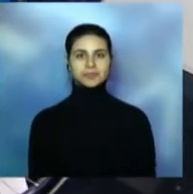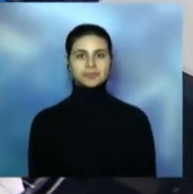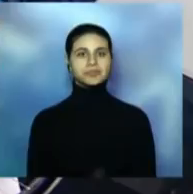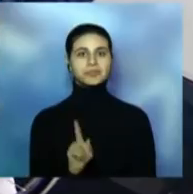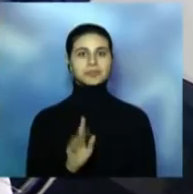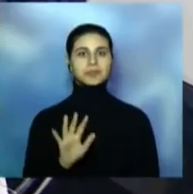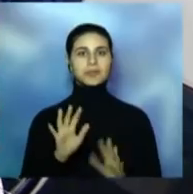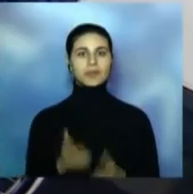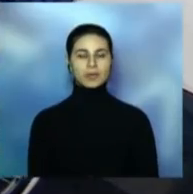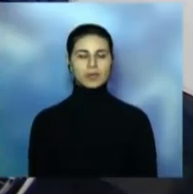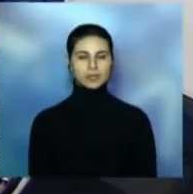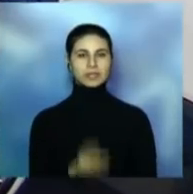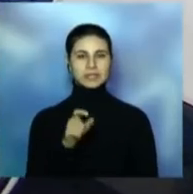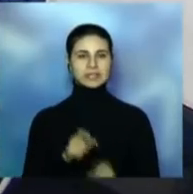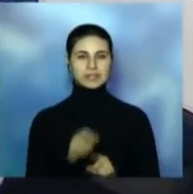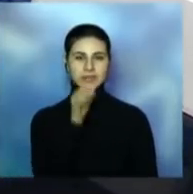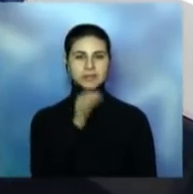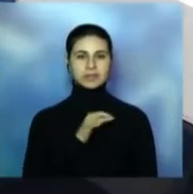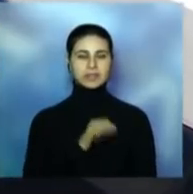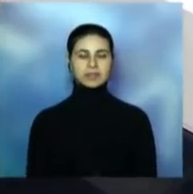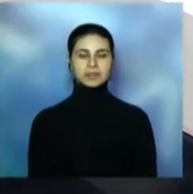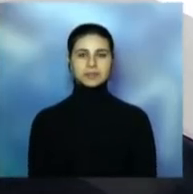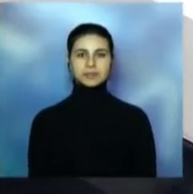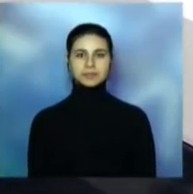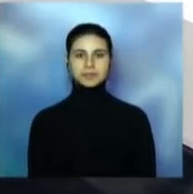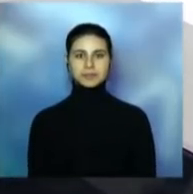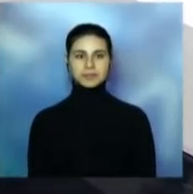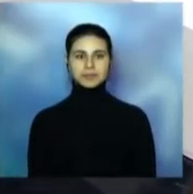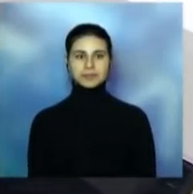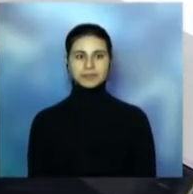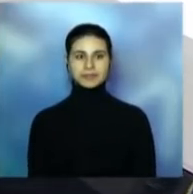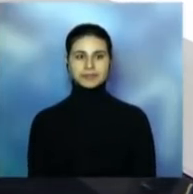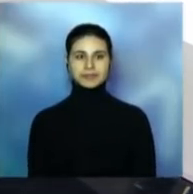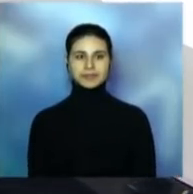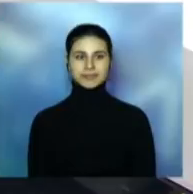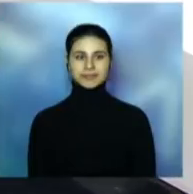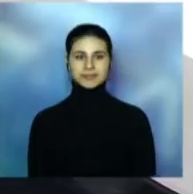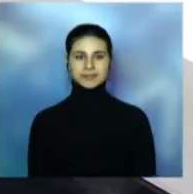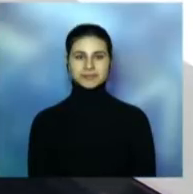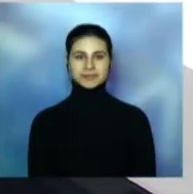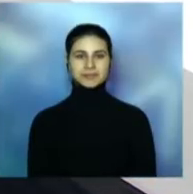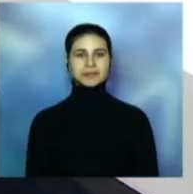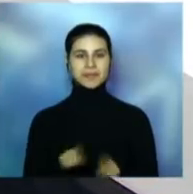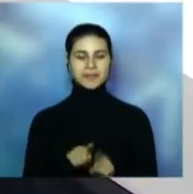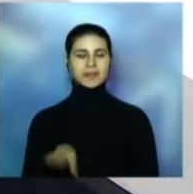მოხდა მას? ერთი ორი სიტყვით რო გითხრათ? დიახ, როგორც სოფლიო ჩემპიონი.